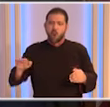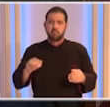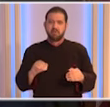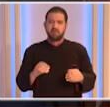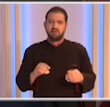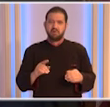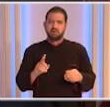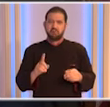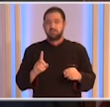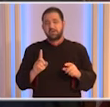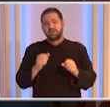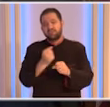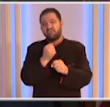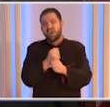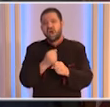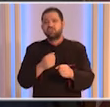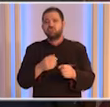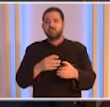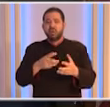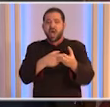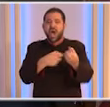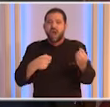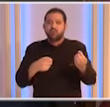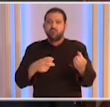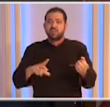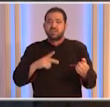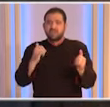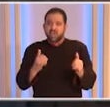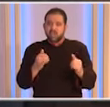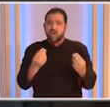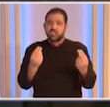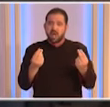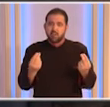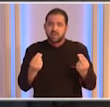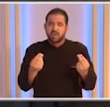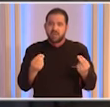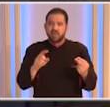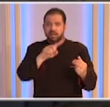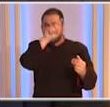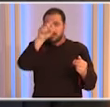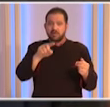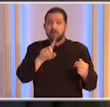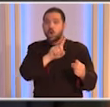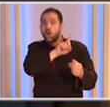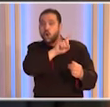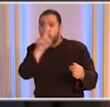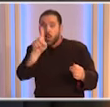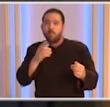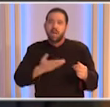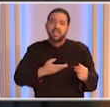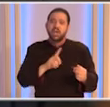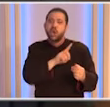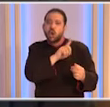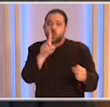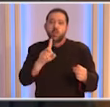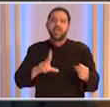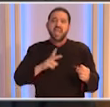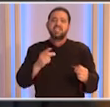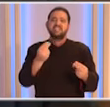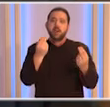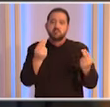a avortului? Este aceasta o soluție, oare? Nu, părinte, nu e o soluție. Este o